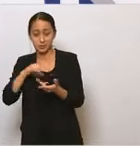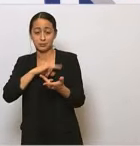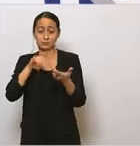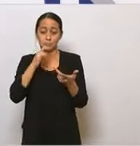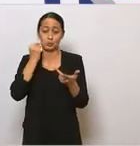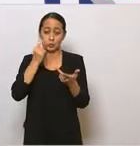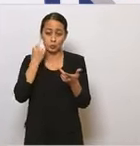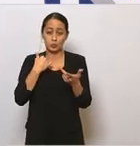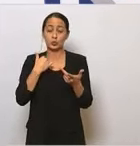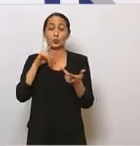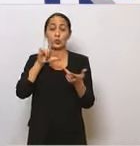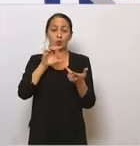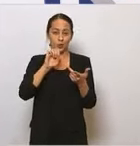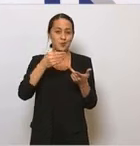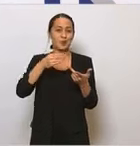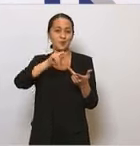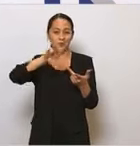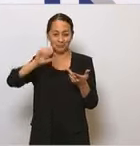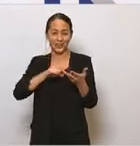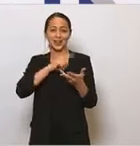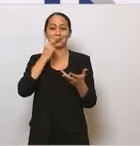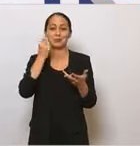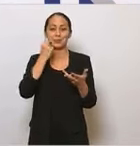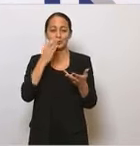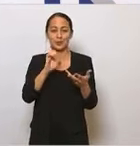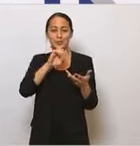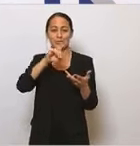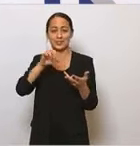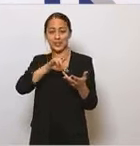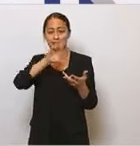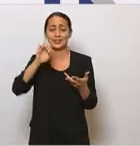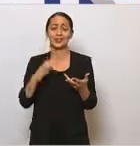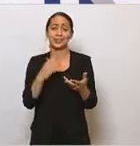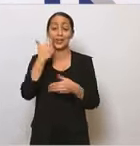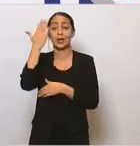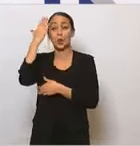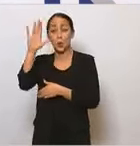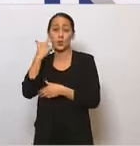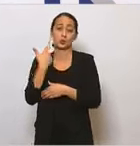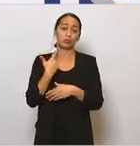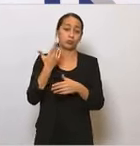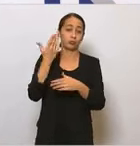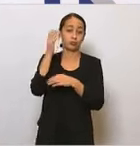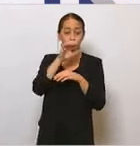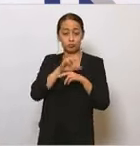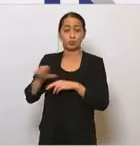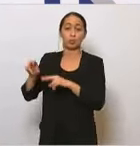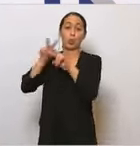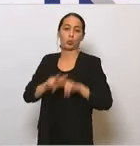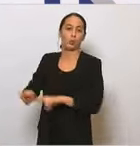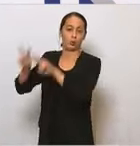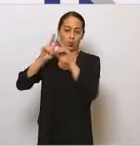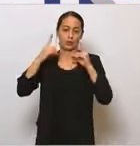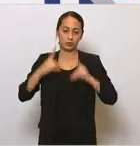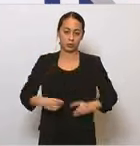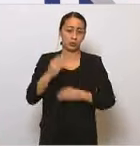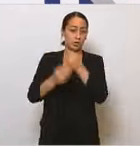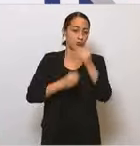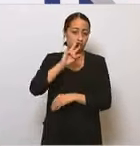Cédric, mais également de nombreux ministres, eurodéputés et chefs d'entreprise, tout le monde évidemment